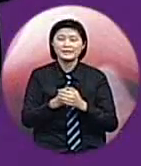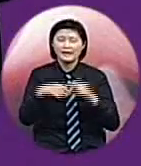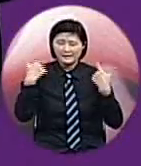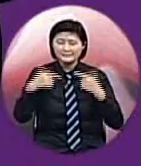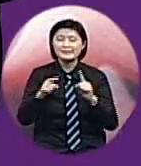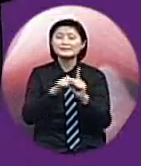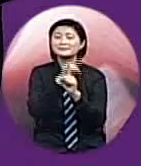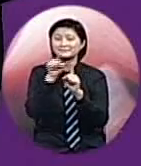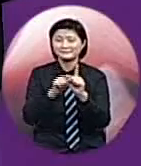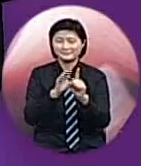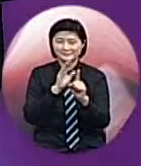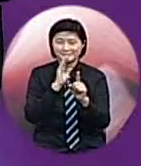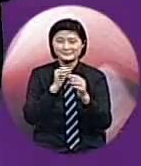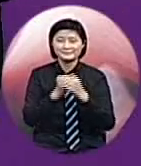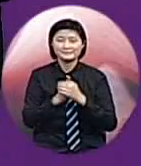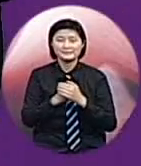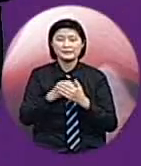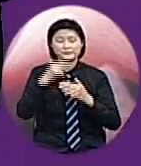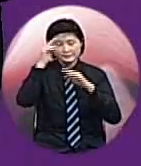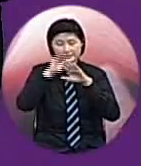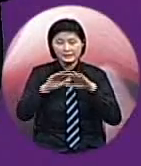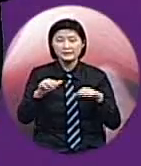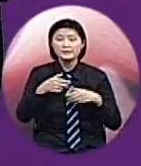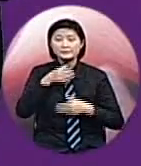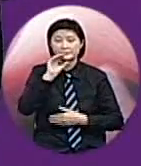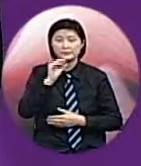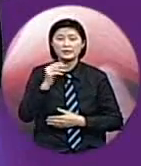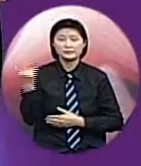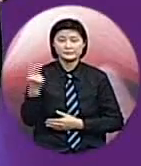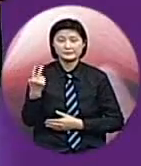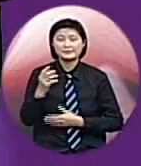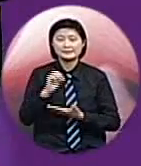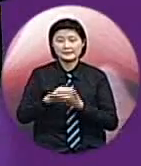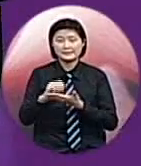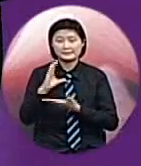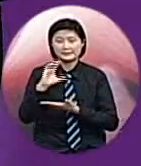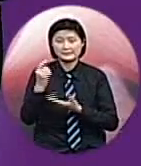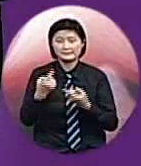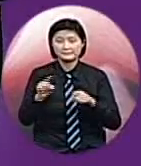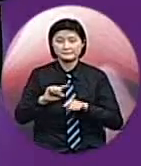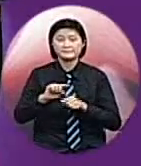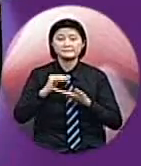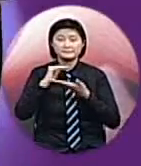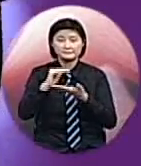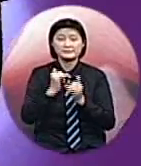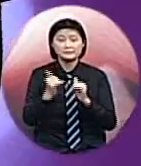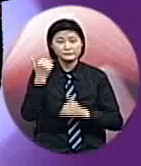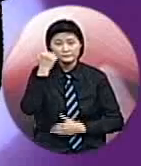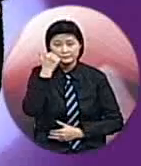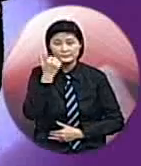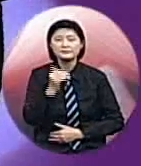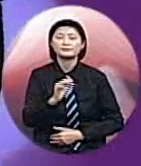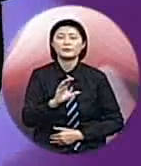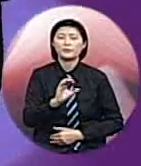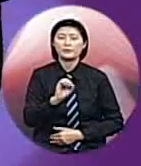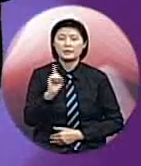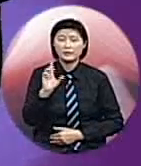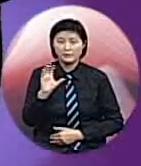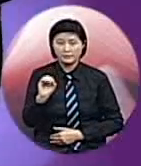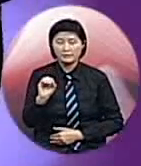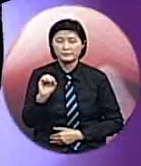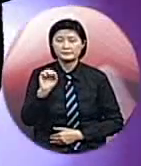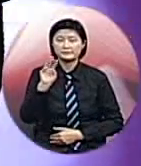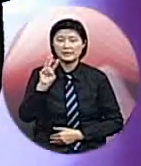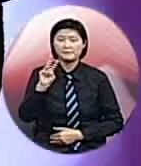항상 1번이네요. 그렇죠. 네. 숙취해서 음료와 또 이부영 씨 길정화 사인 CD 받으실 분이요. 네. 네. 세 분. 자,